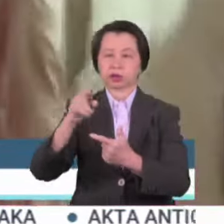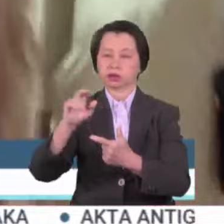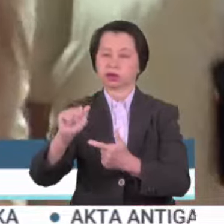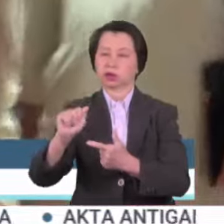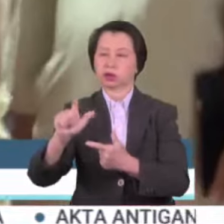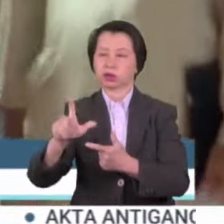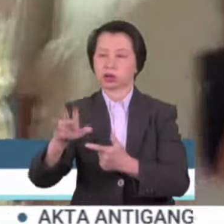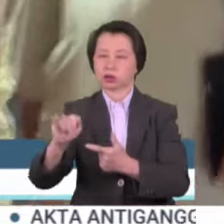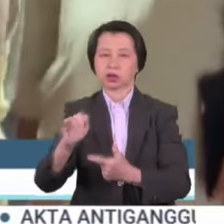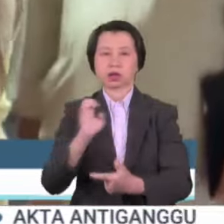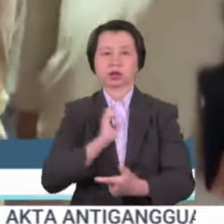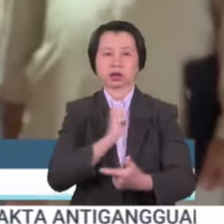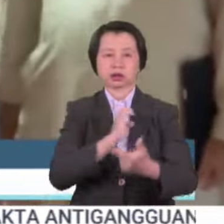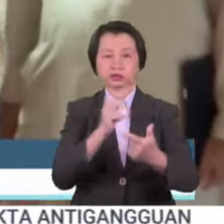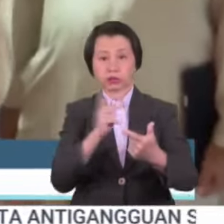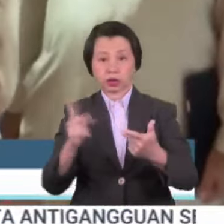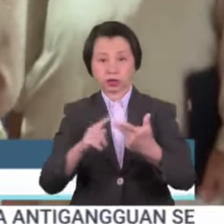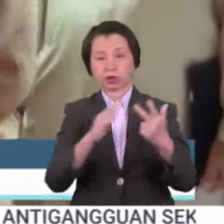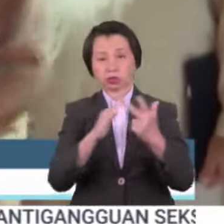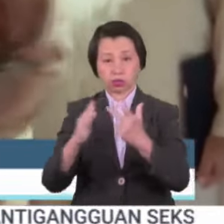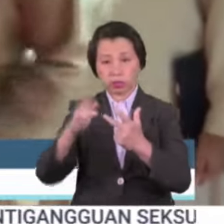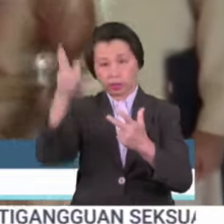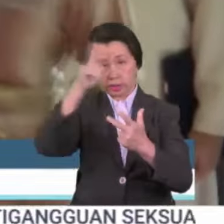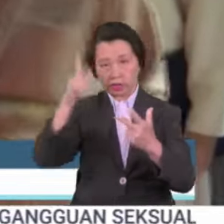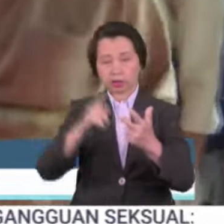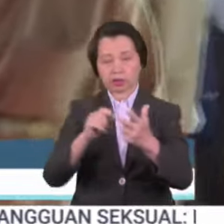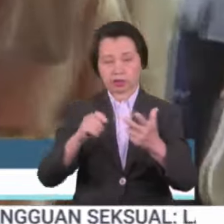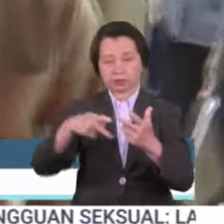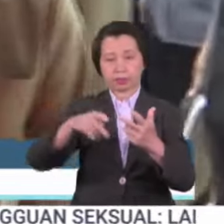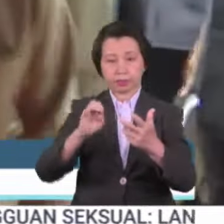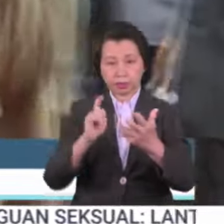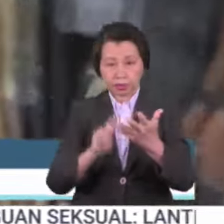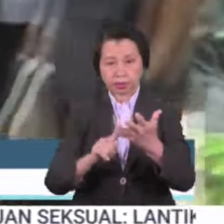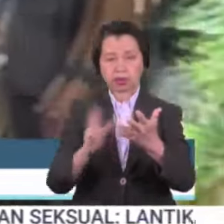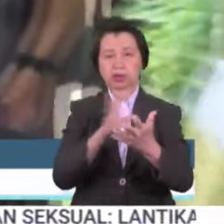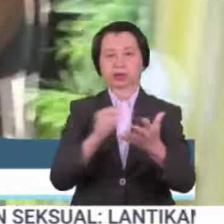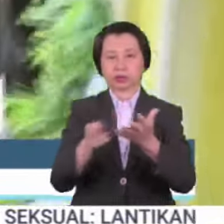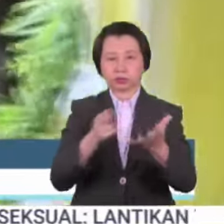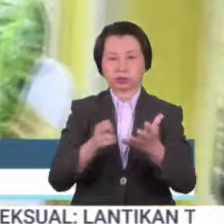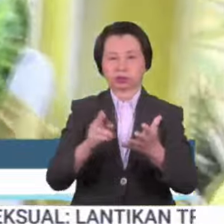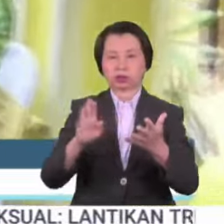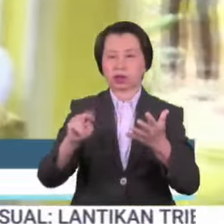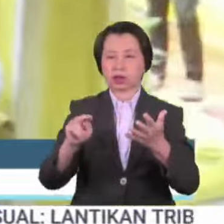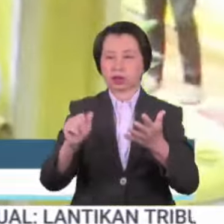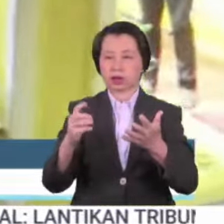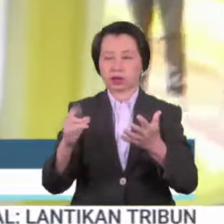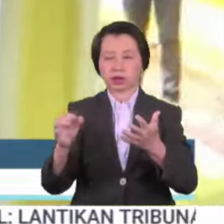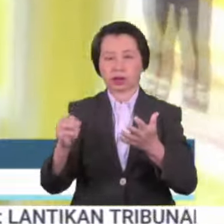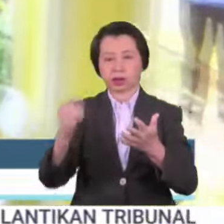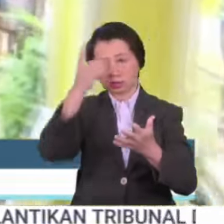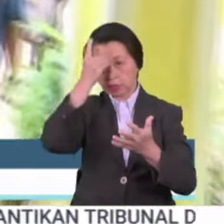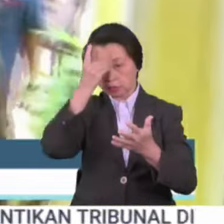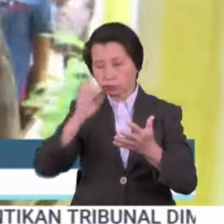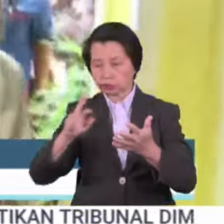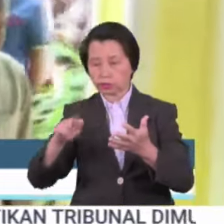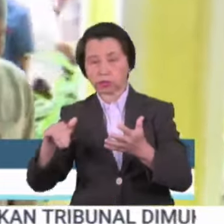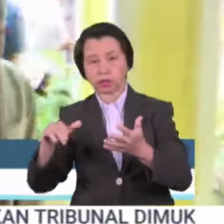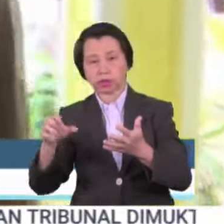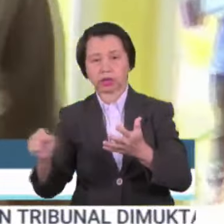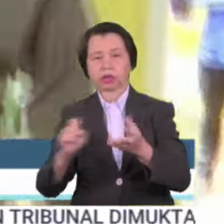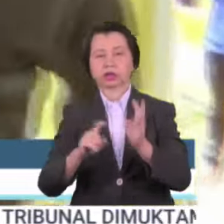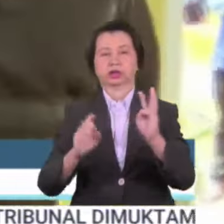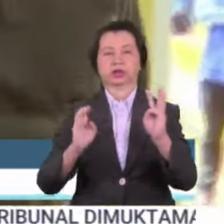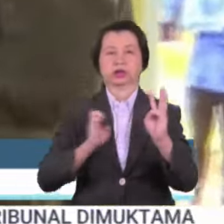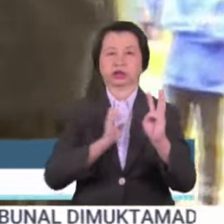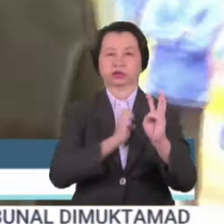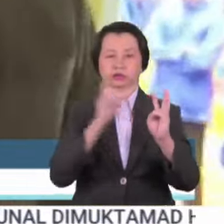Rustam, Exko Kanan Perumahan, Kerajaan Tempatan, Saliran, Perubahan Iklim dan Pengurusan Bencana Negeri, Dato' Rais Yassin dan Exko